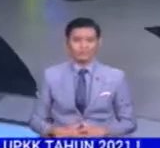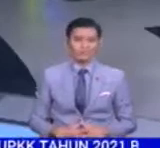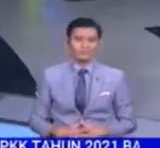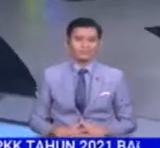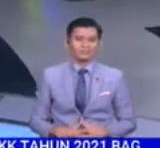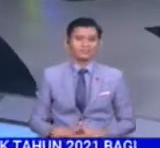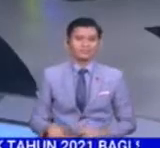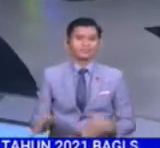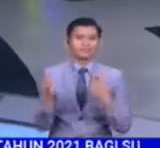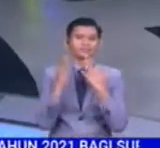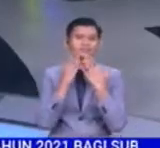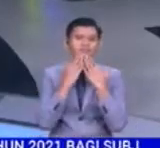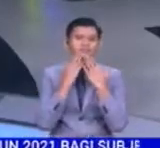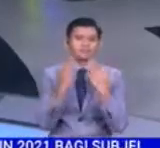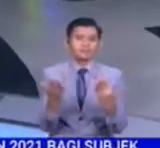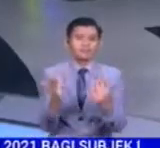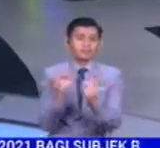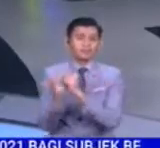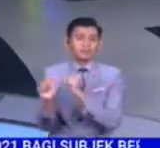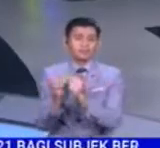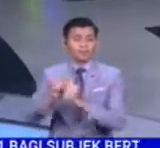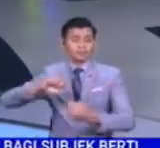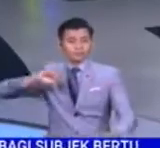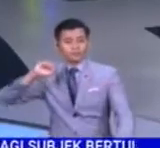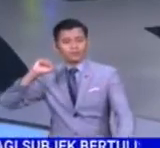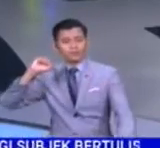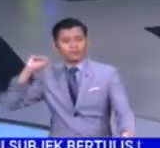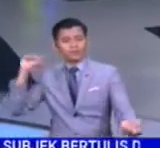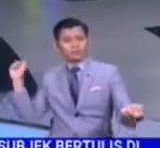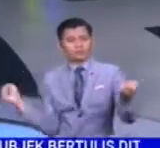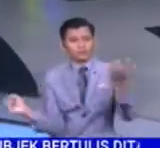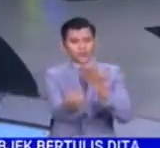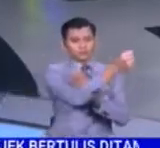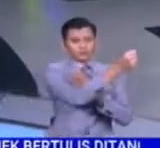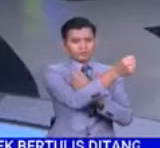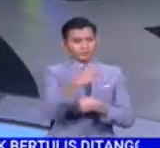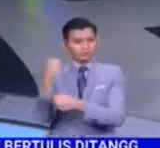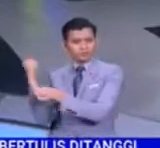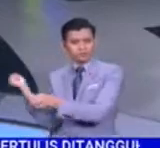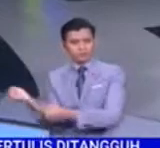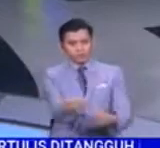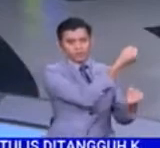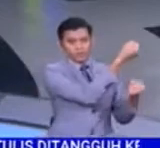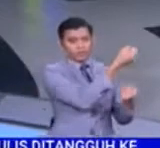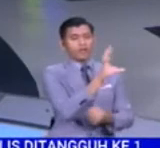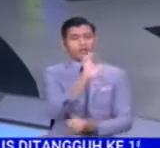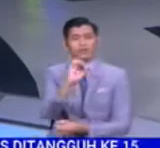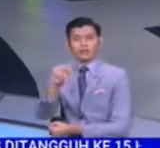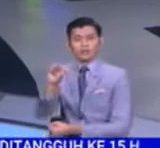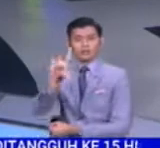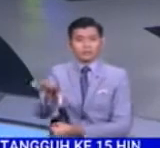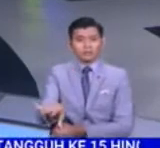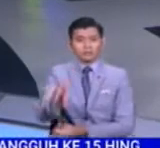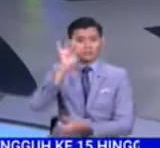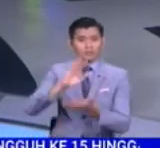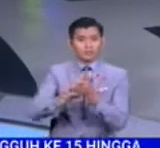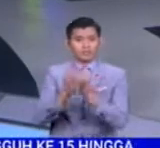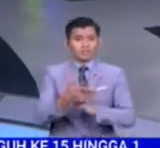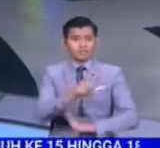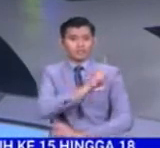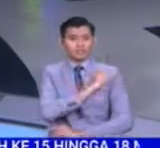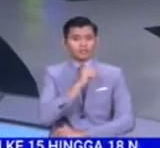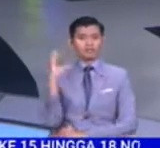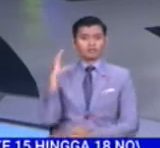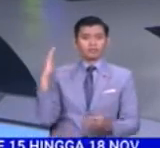Baik, ini penghargaan buat sukan skuasy negara. Bekas pemain kebangsaan Ong Beng dilantik sebagai ketua